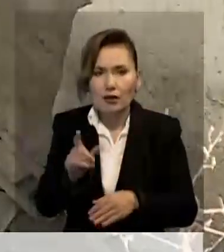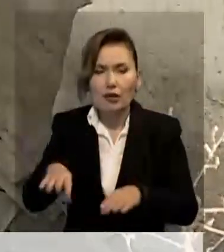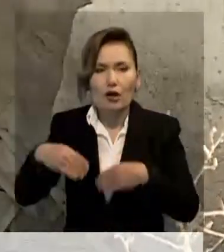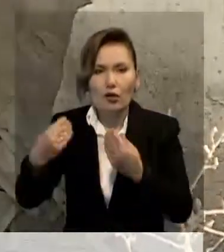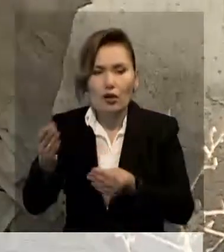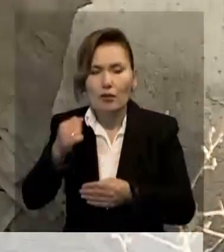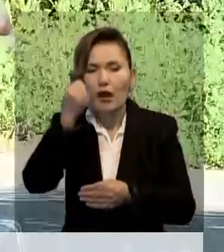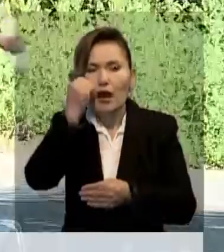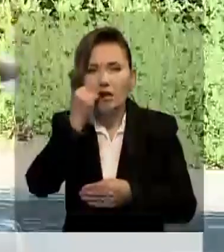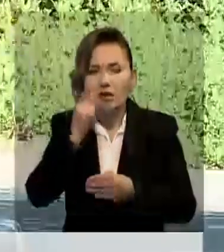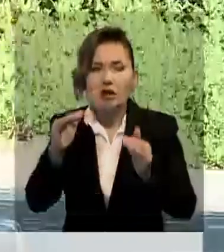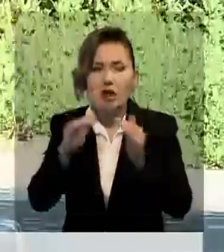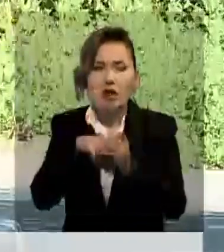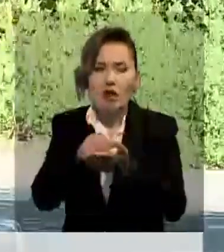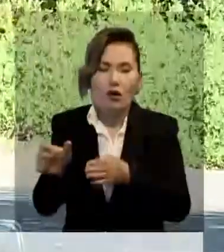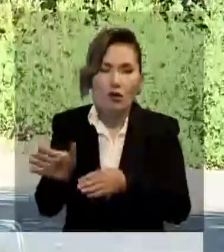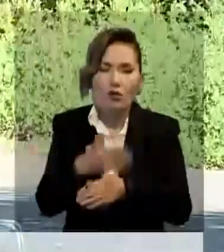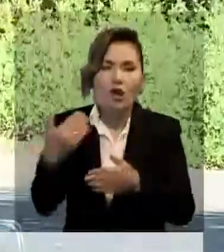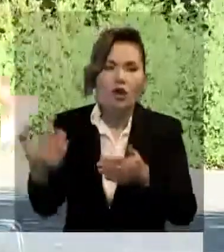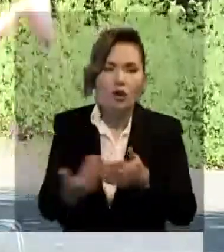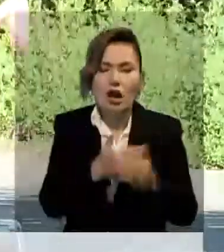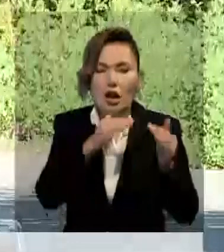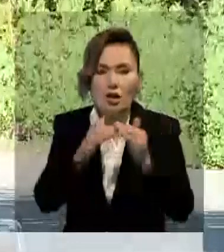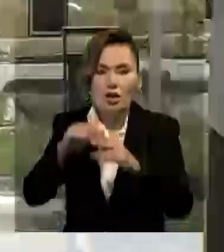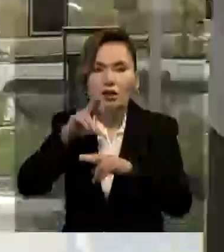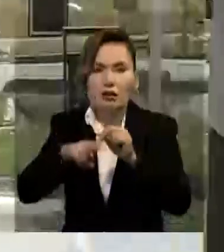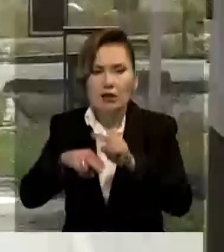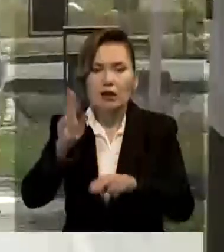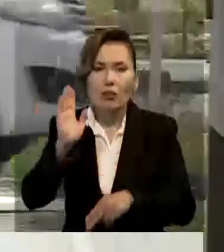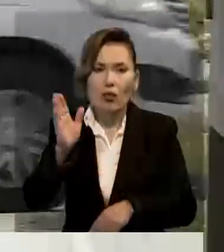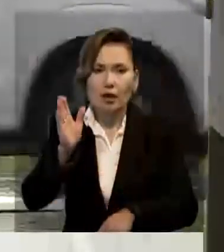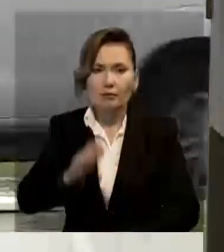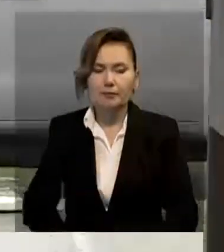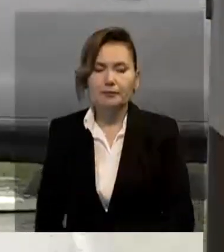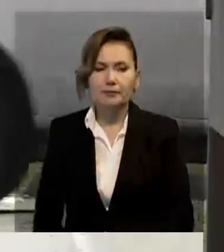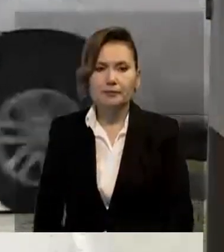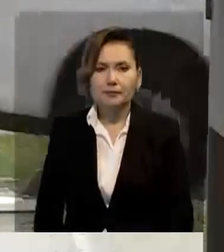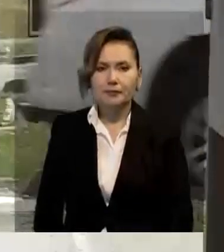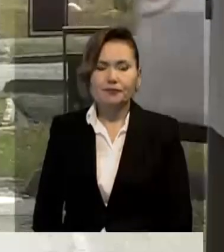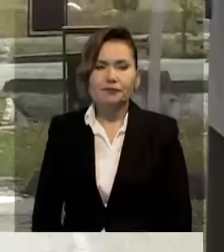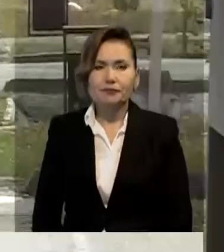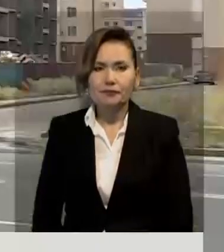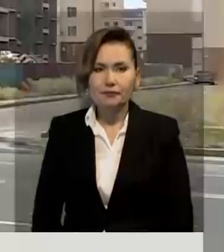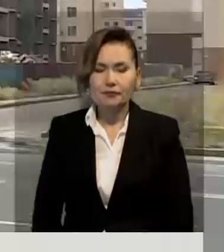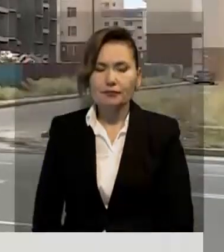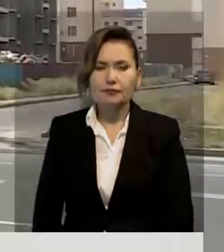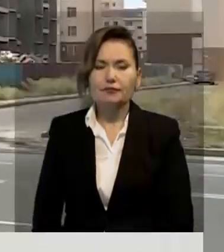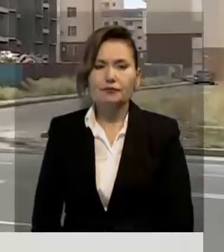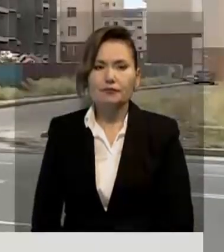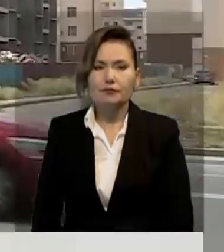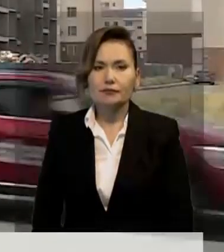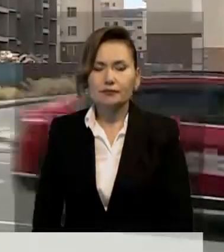үйлер сүріліп, орнына жаңа көпқабатты тұрғын үй кешендері салынатын болады. Ардақ Айбарұлы, Қуаныш Түргенбаев, Хабар 24,